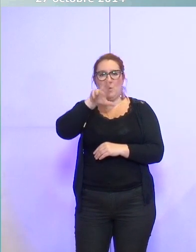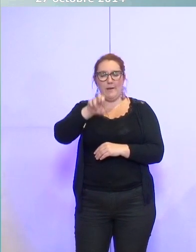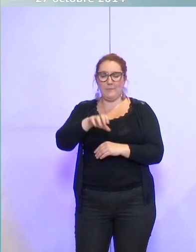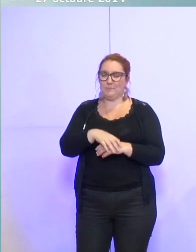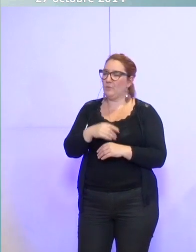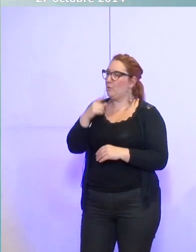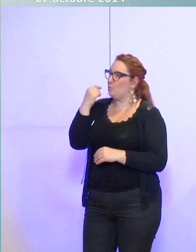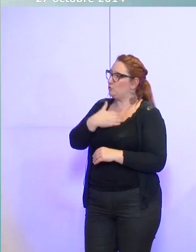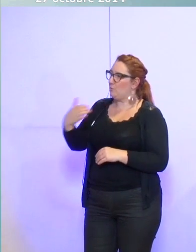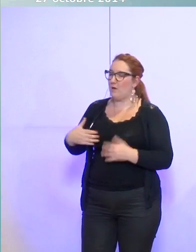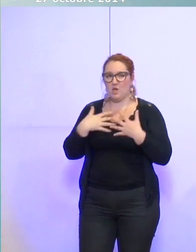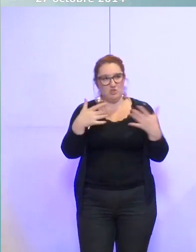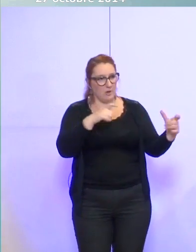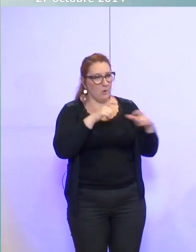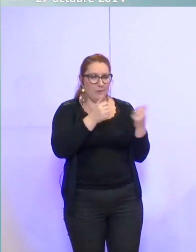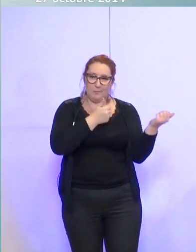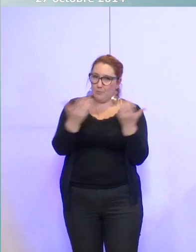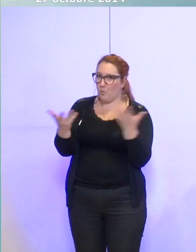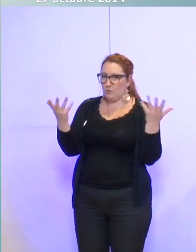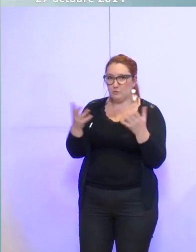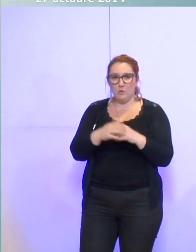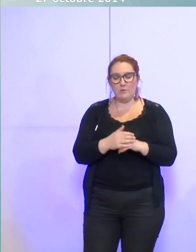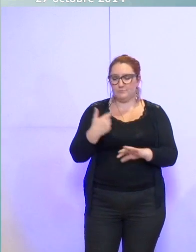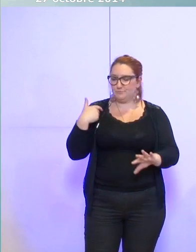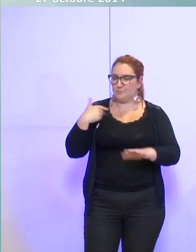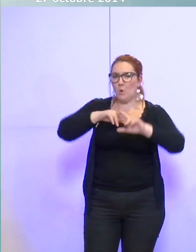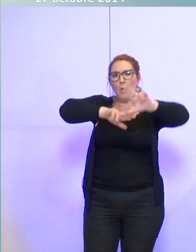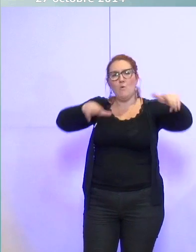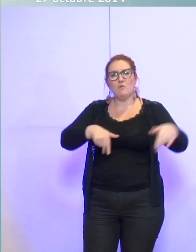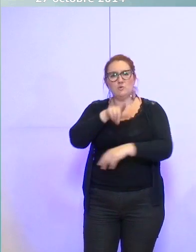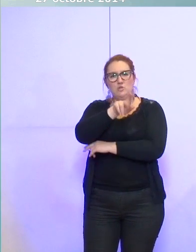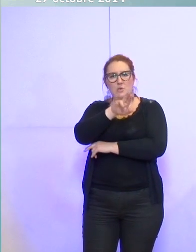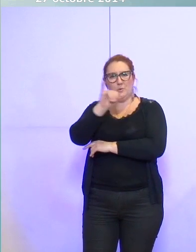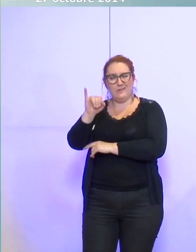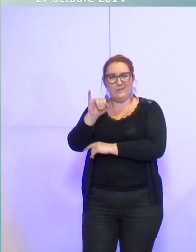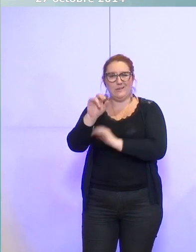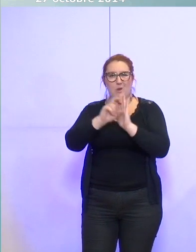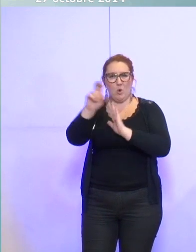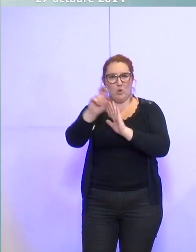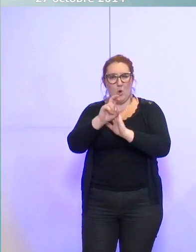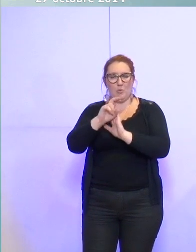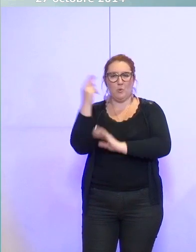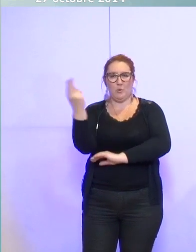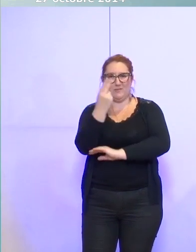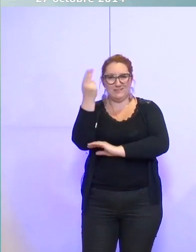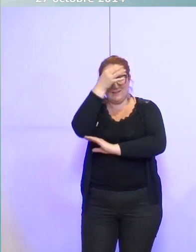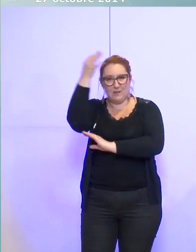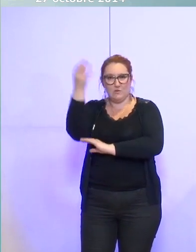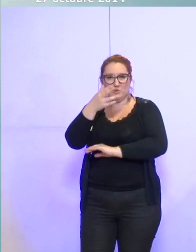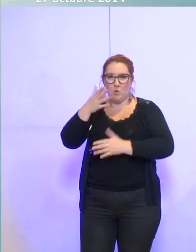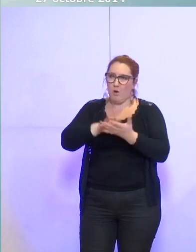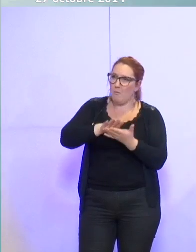conseil municipal de décider d'honorer les engagements pris dans le cadre de la convention GUI Grenoble Université de l'Innovation